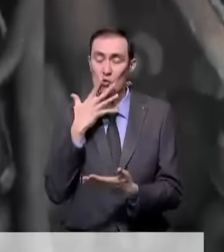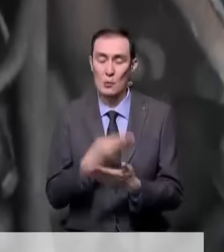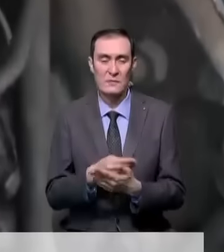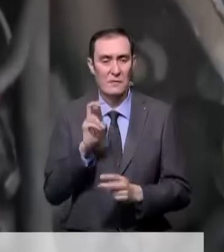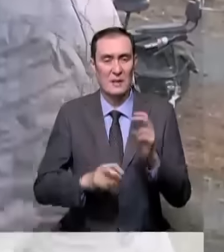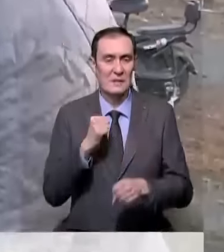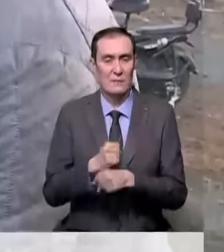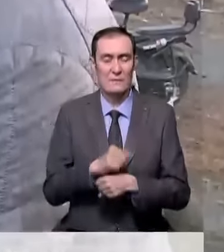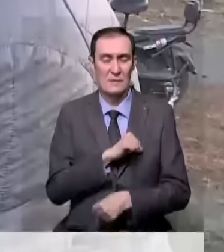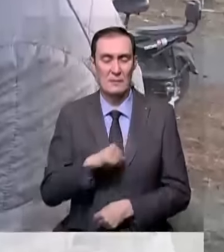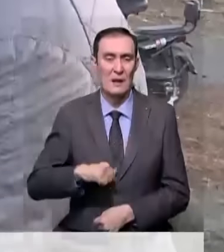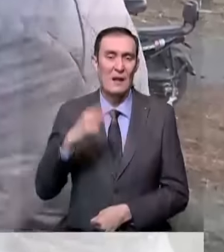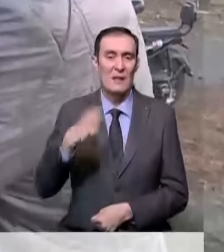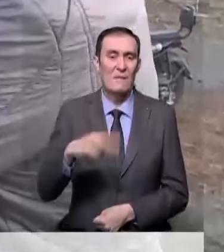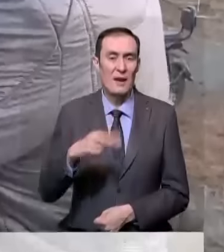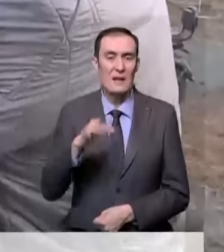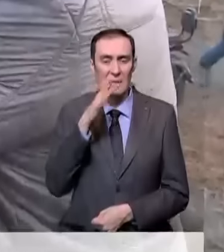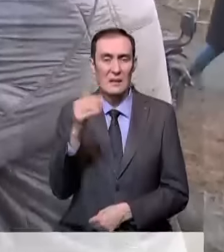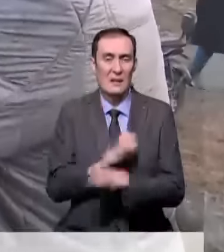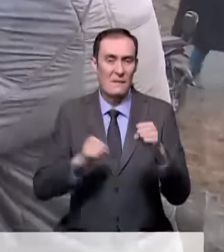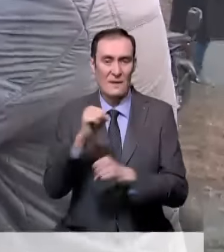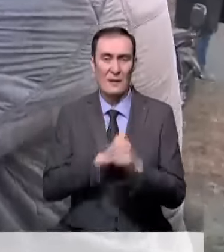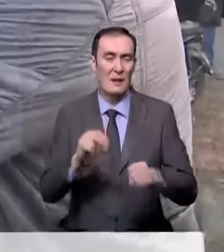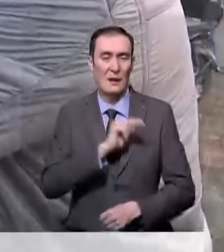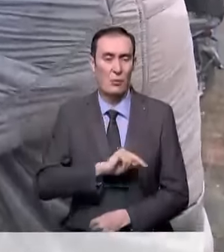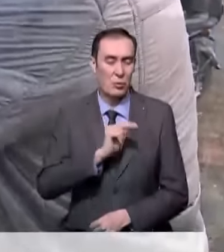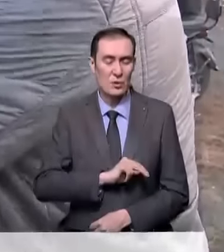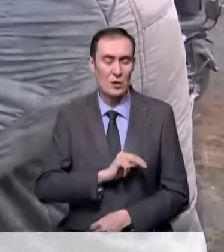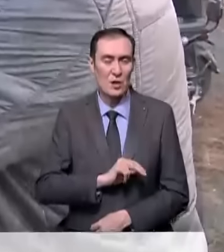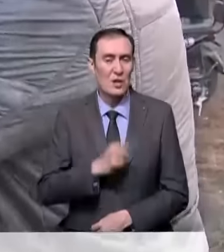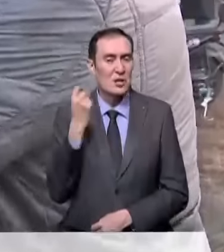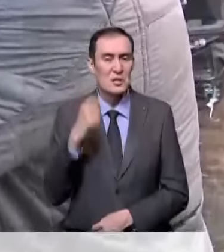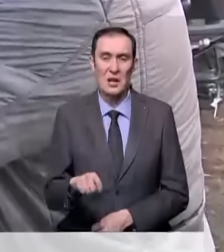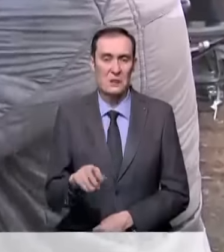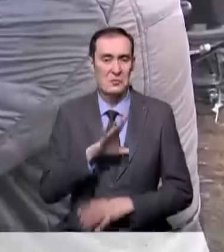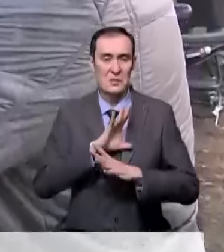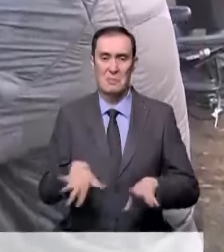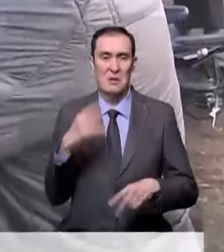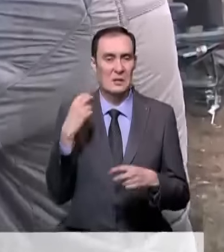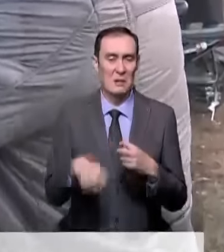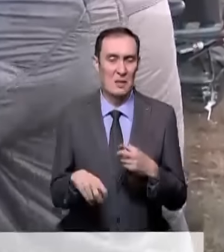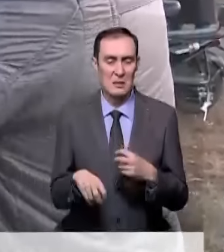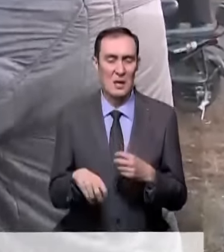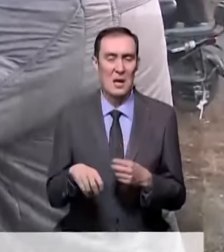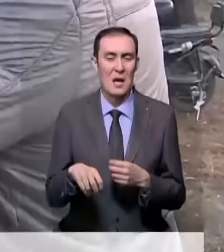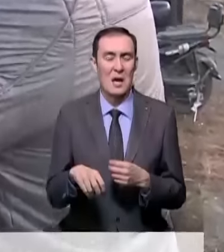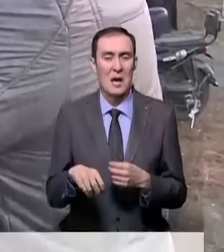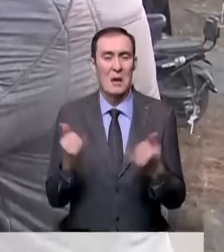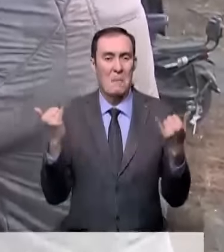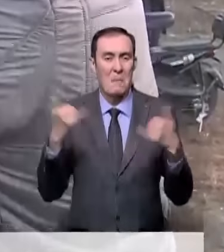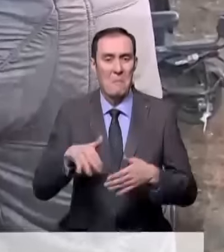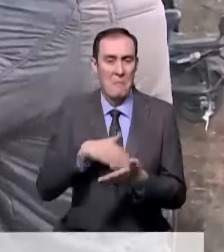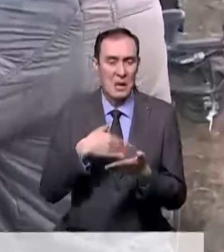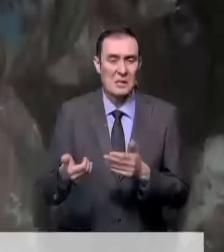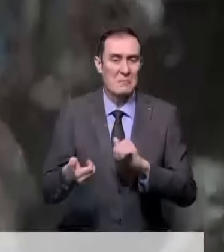собственного производства. 20 лет этот двигатель ездит, ни разу не сломался. Масло от замены